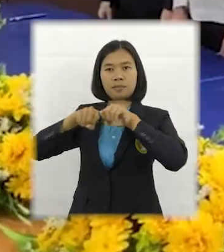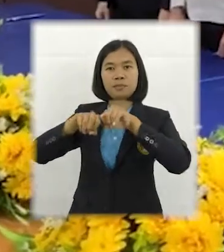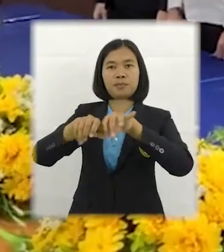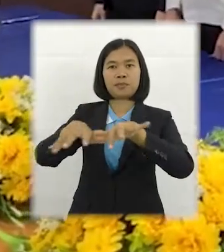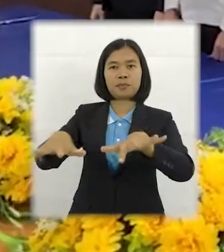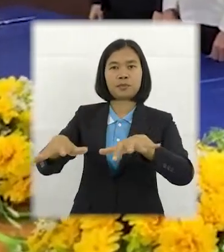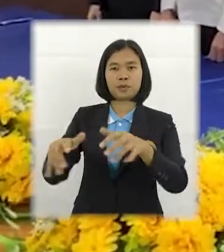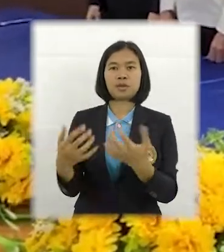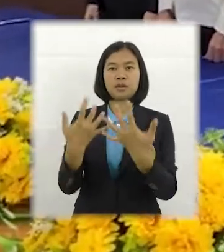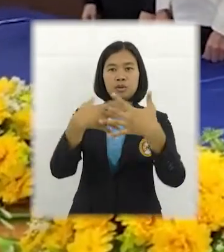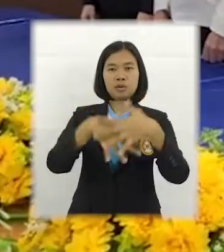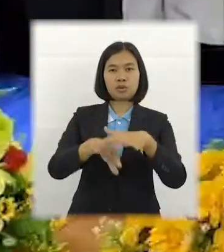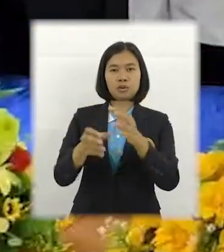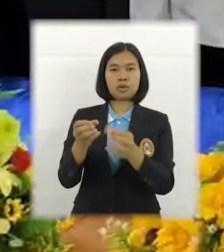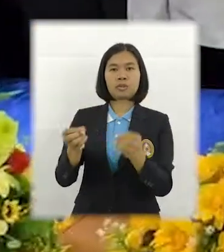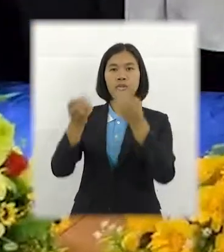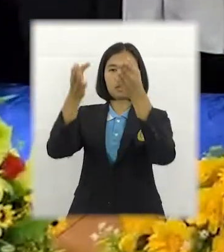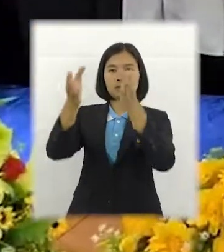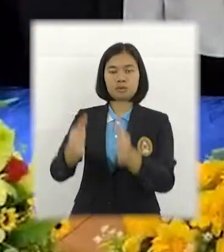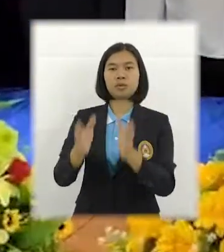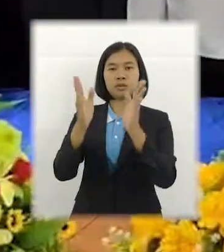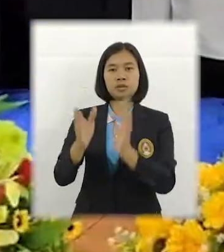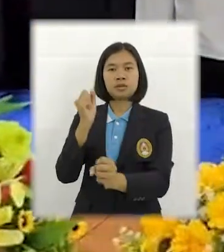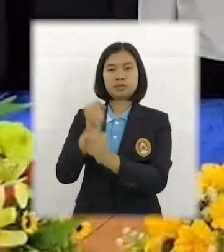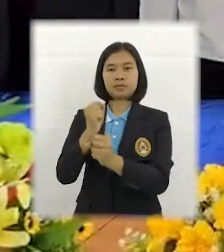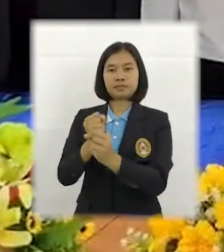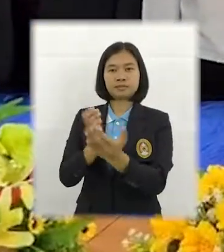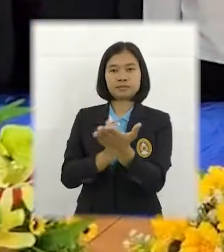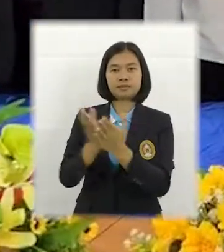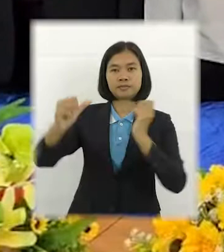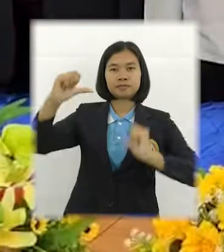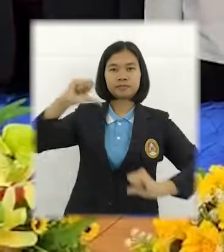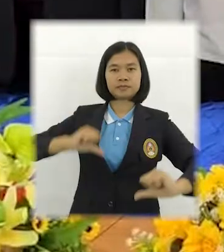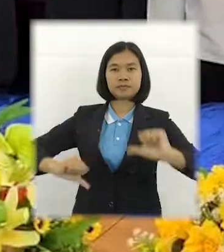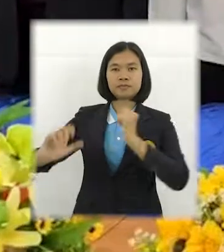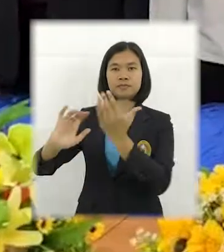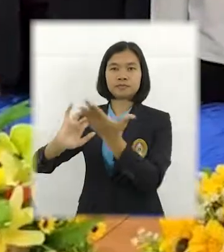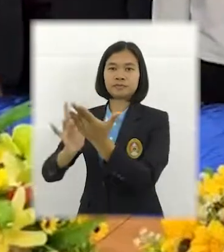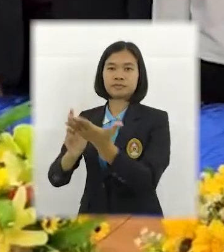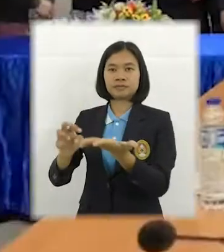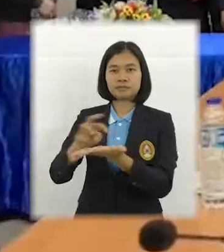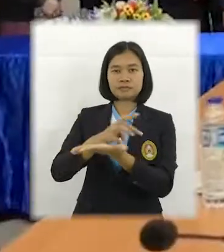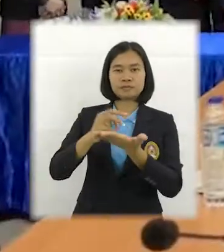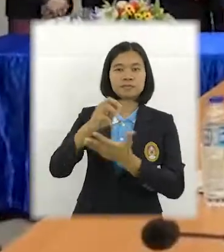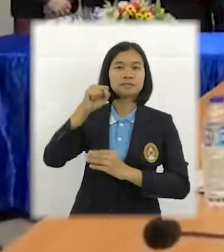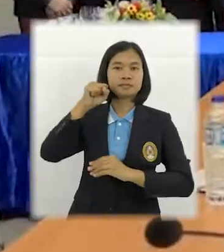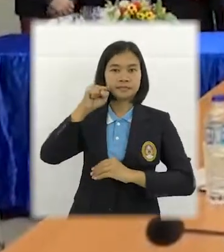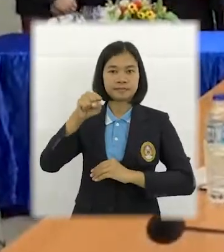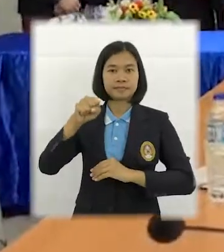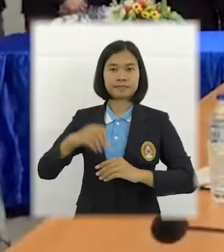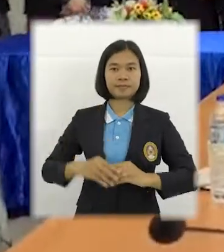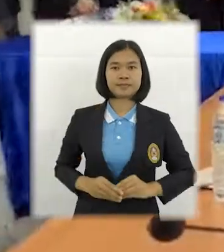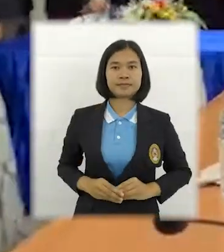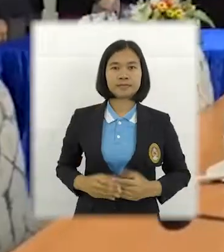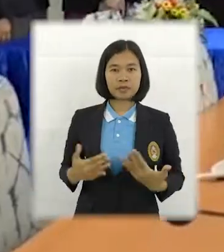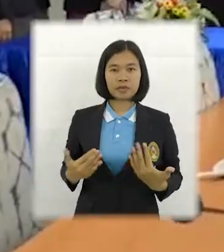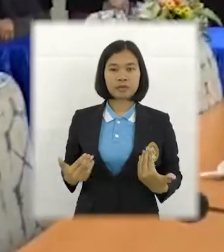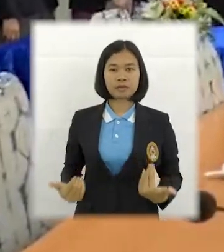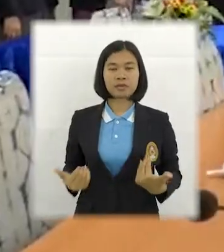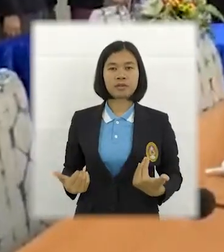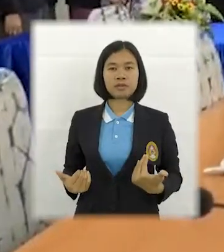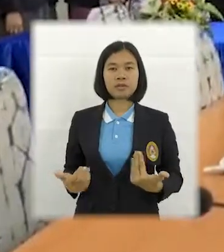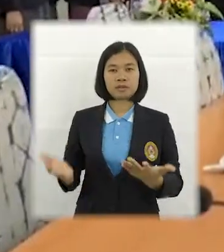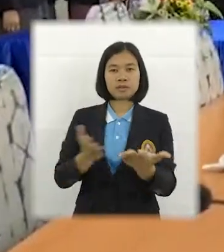ยแพร่ผลงานวิจัยร่วมกับอาจารย์และบุคลากรในคณะวิทยาศาสตร์และเทคโนโลยีมหาวิทยาลัยราชภัฏสกลน